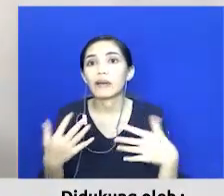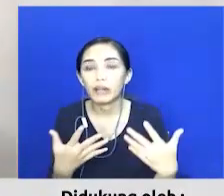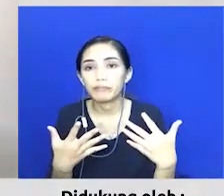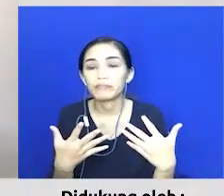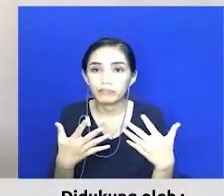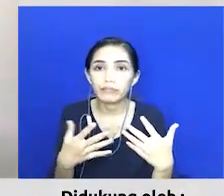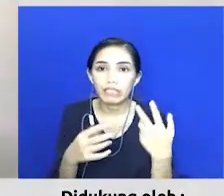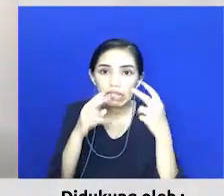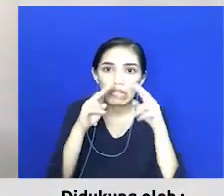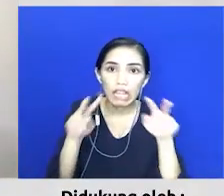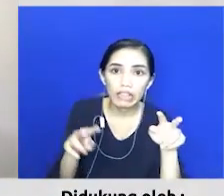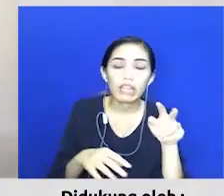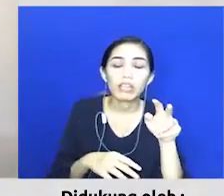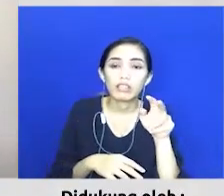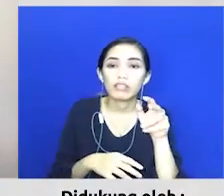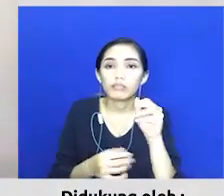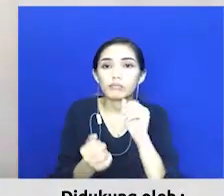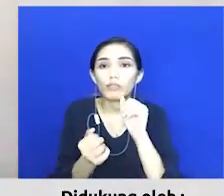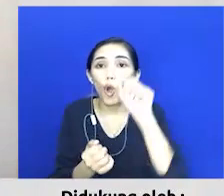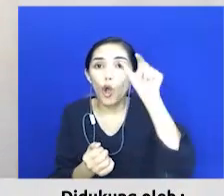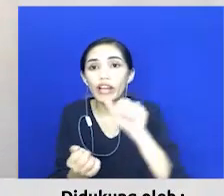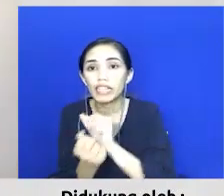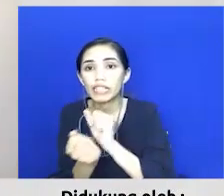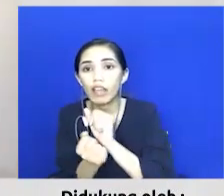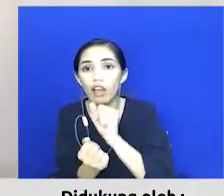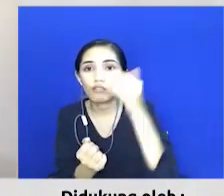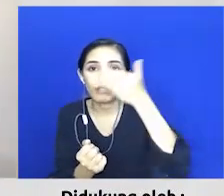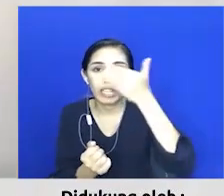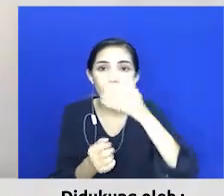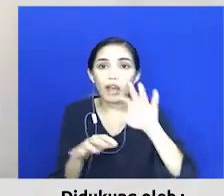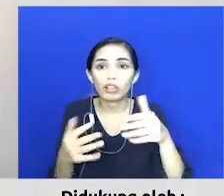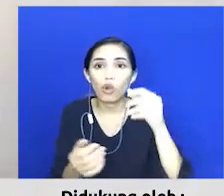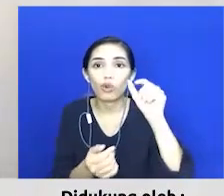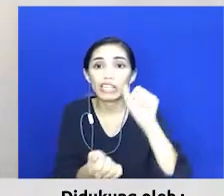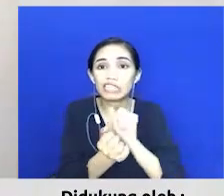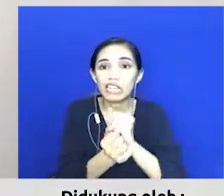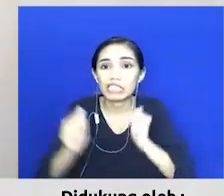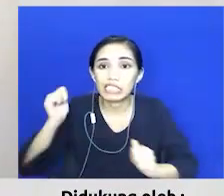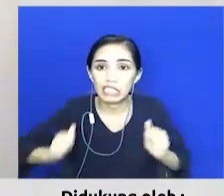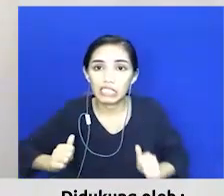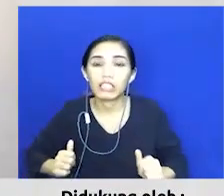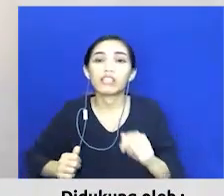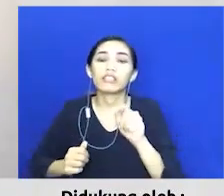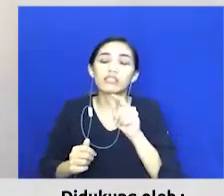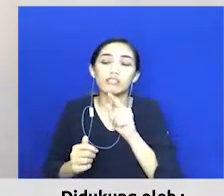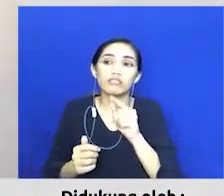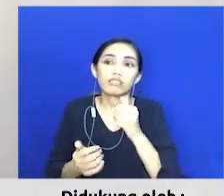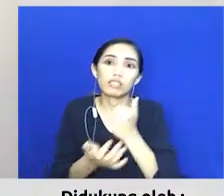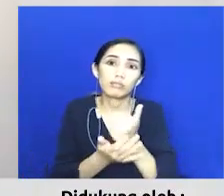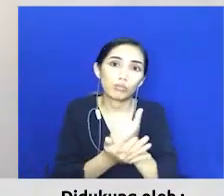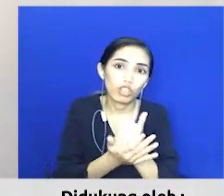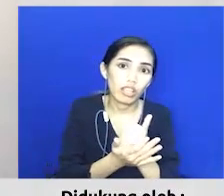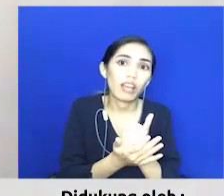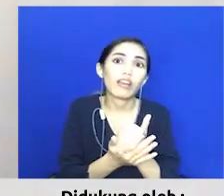sih menjadi pekerja film dan juga mungkin pekerja seni gitu. Sebetulnya apapun yang terjadi termasuk